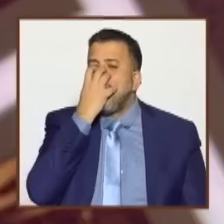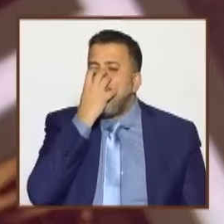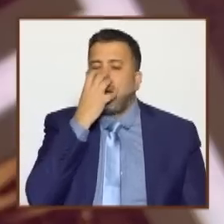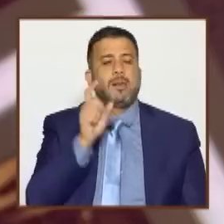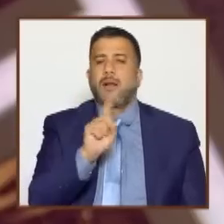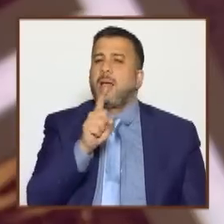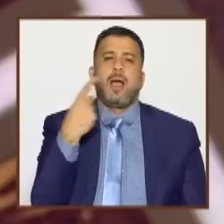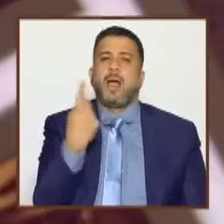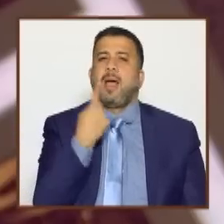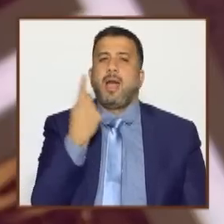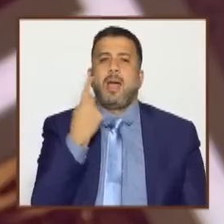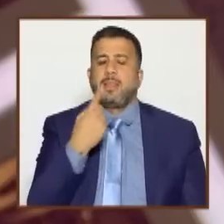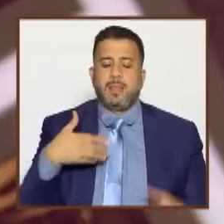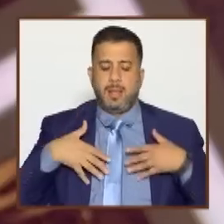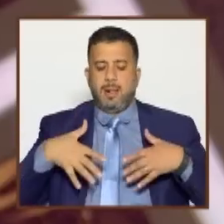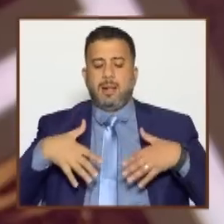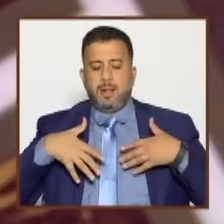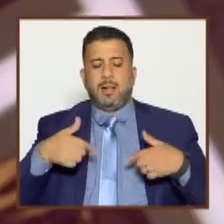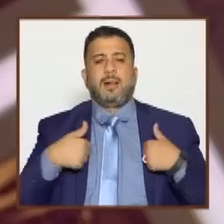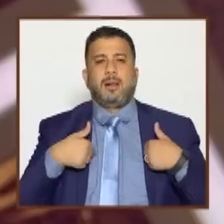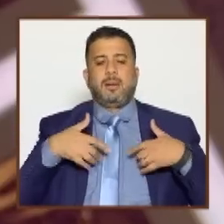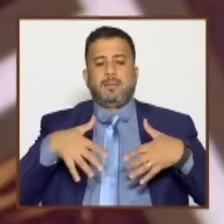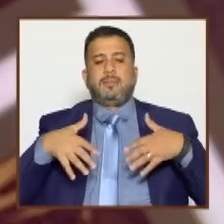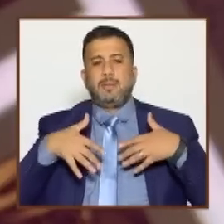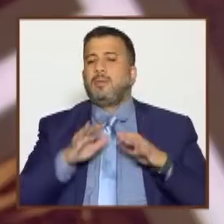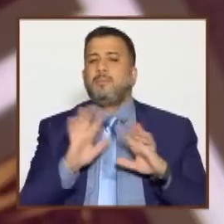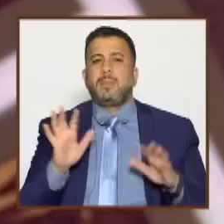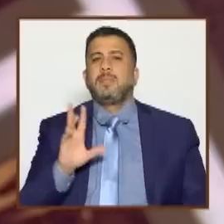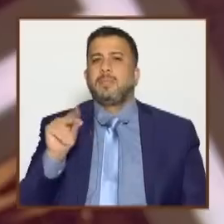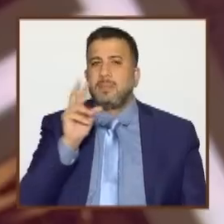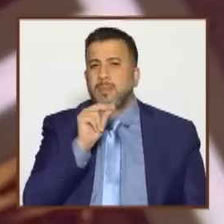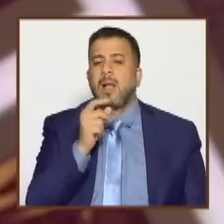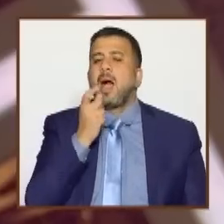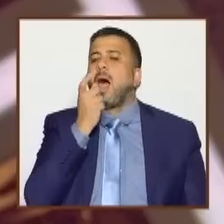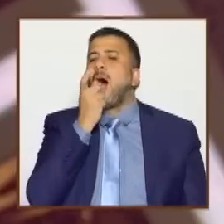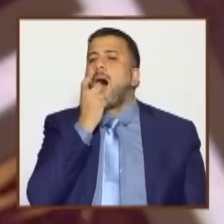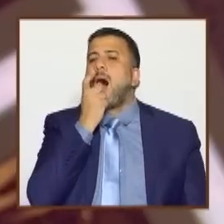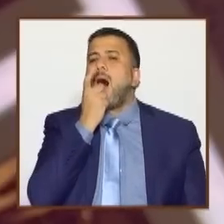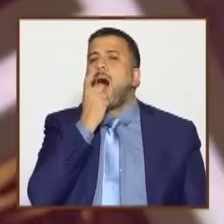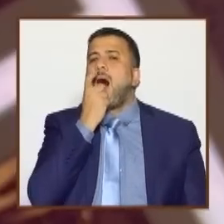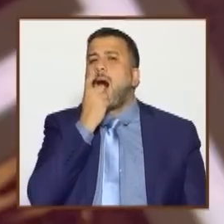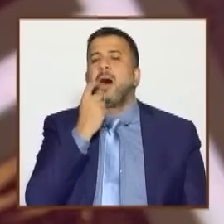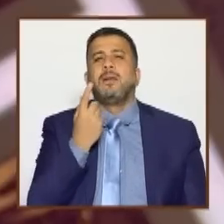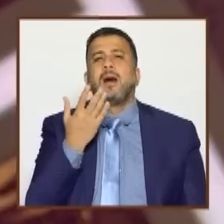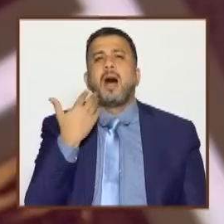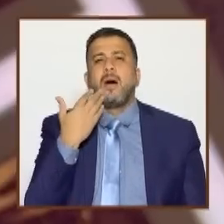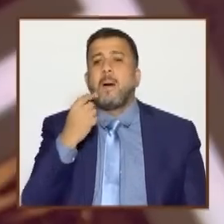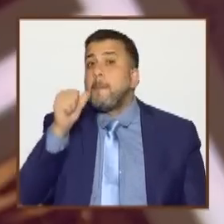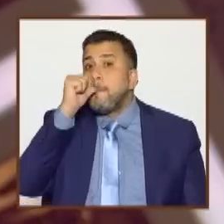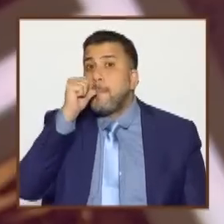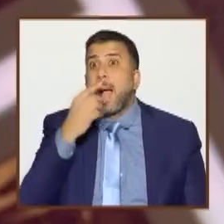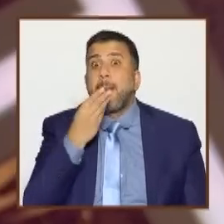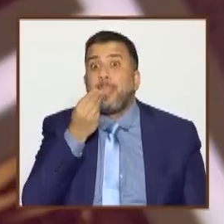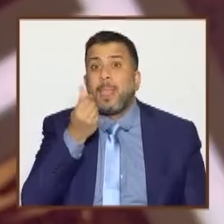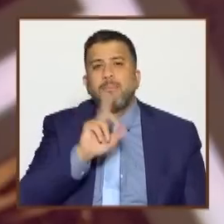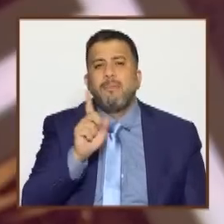هذا الاكسجين نهايته الرئتين، ومن ذلك ايضا بخاخ الربو وبخاخ الانف الذي لا يتحول الى سائل،